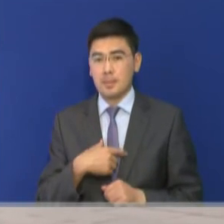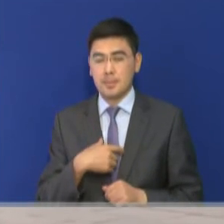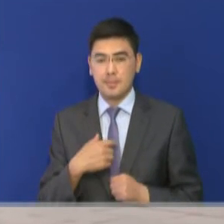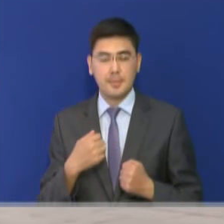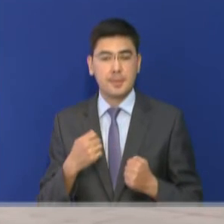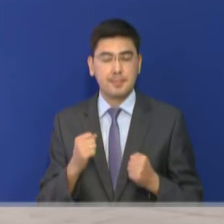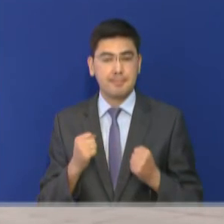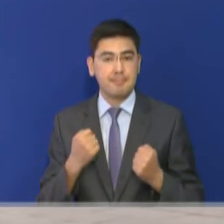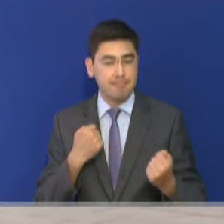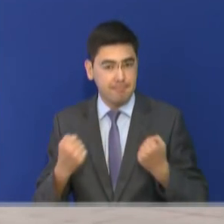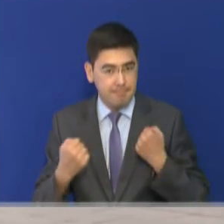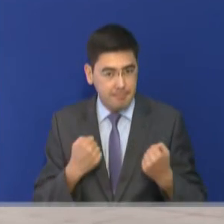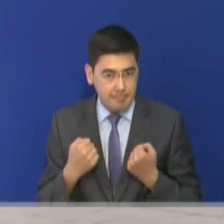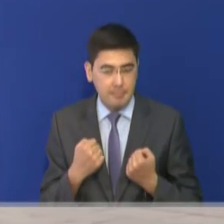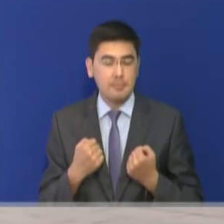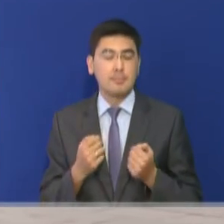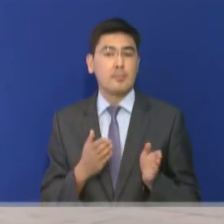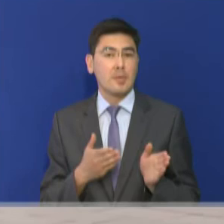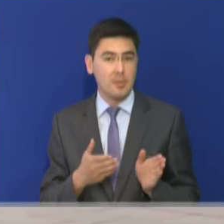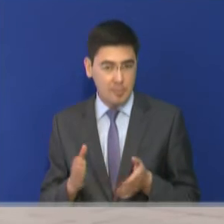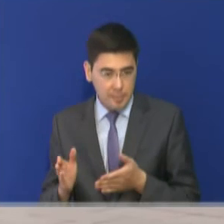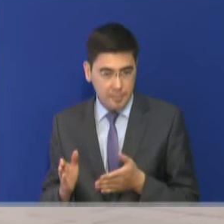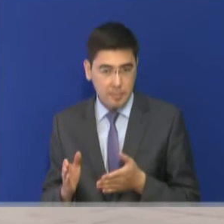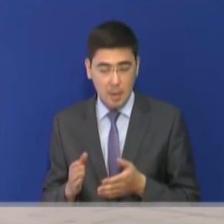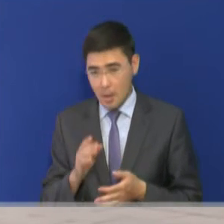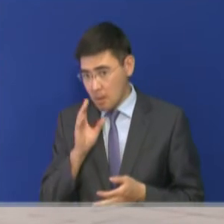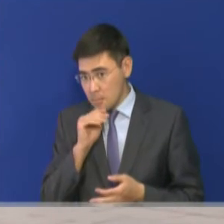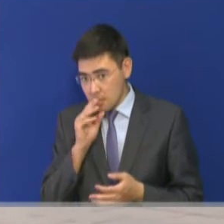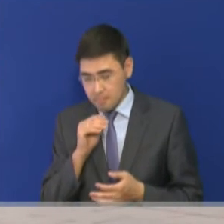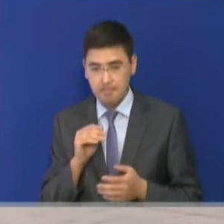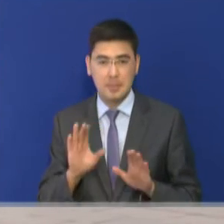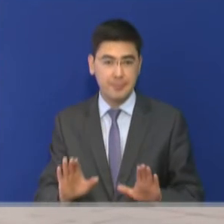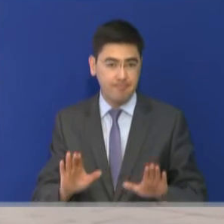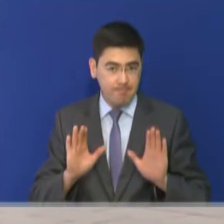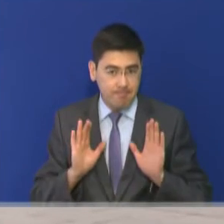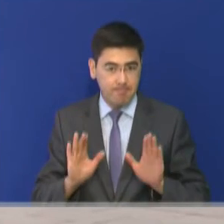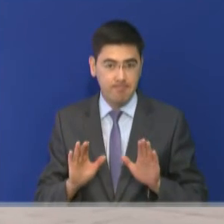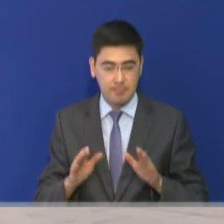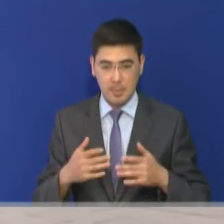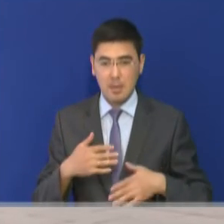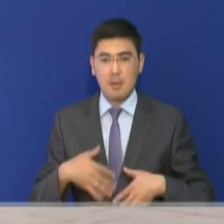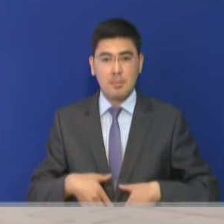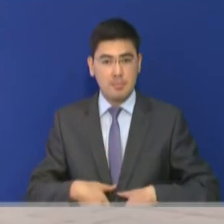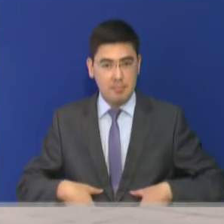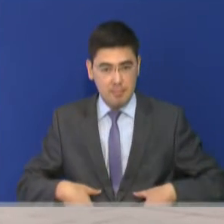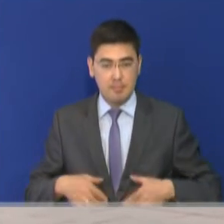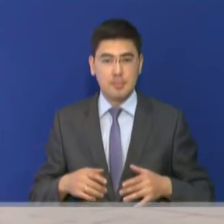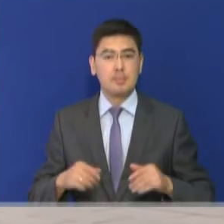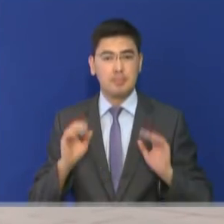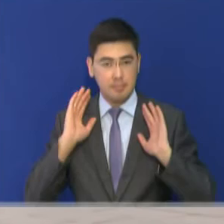зарядка. Вот. Если здоровье позволяет, можно отжиматься, качать пресс,